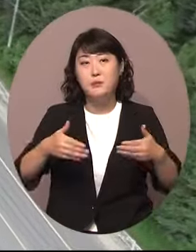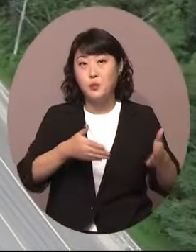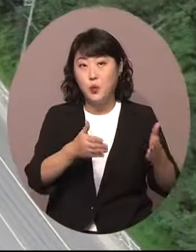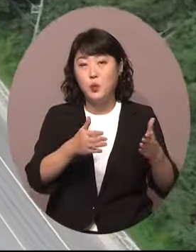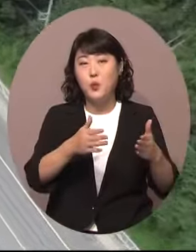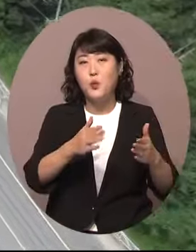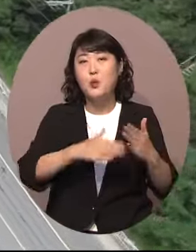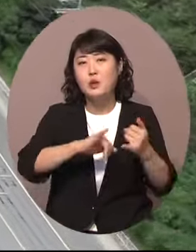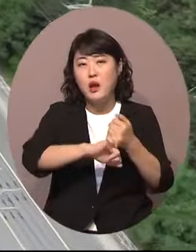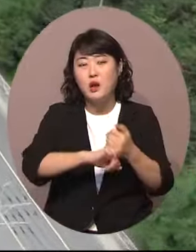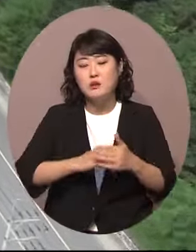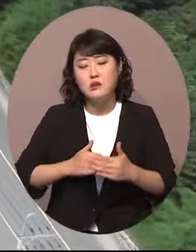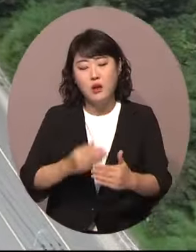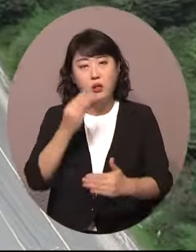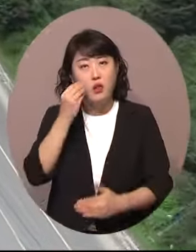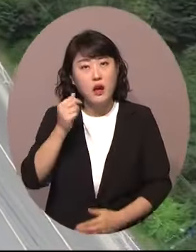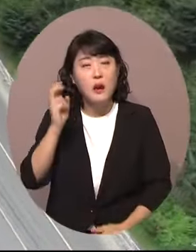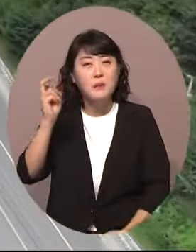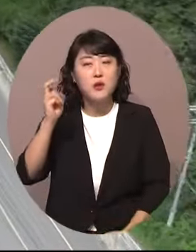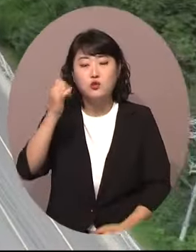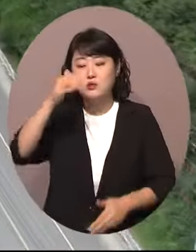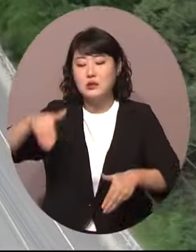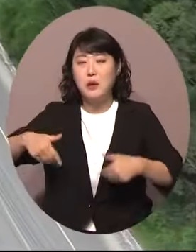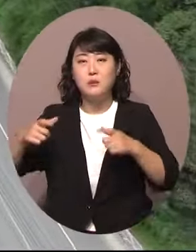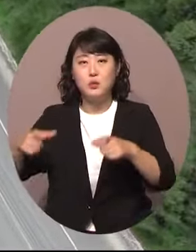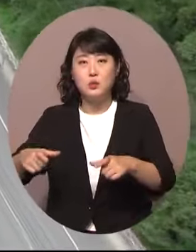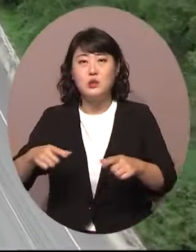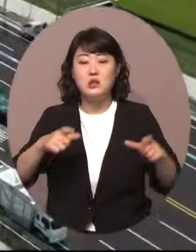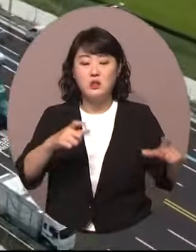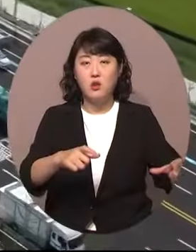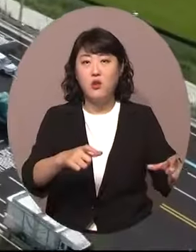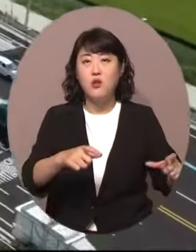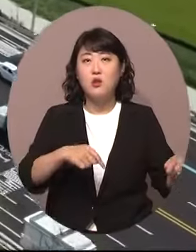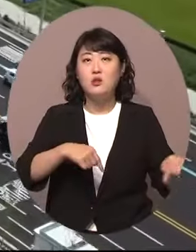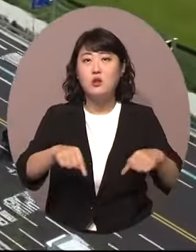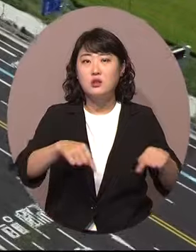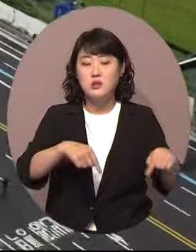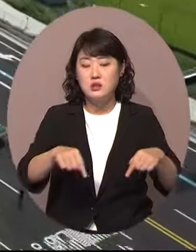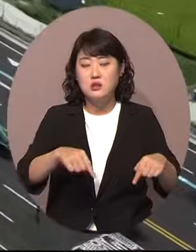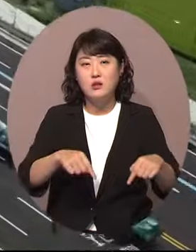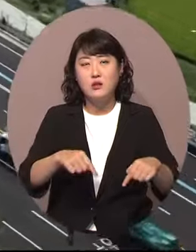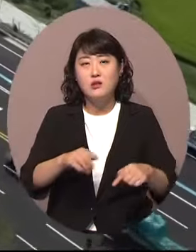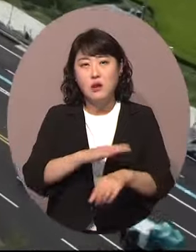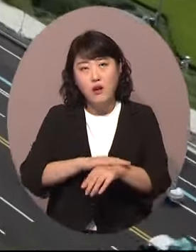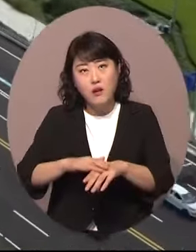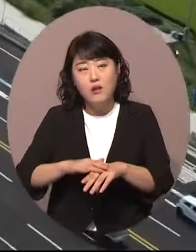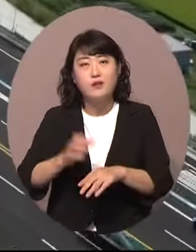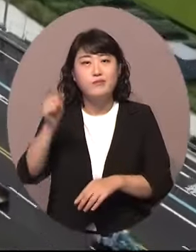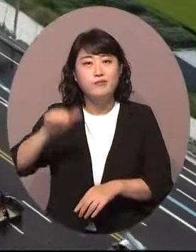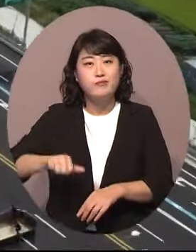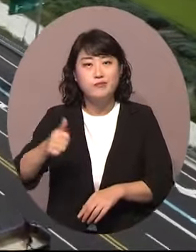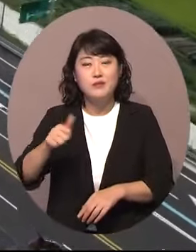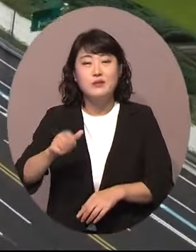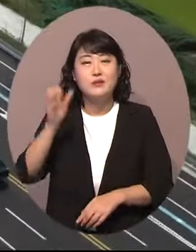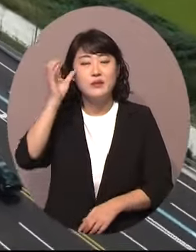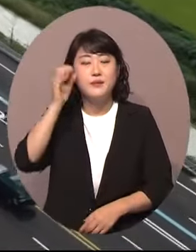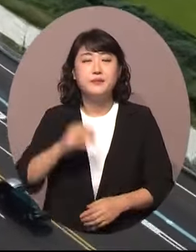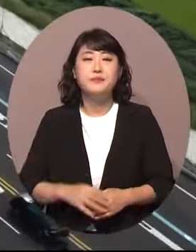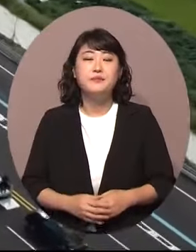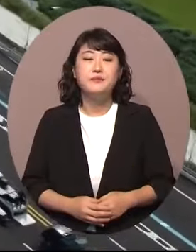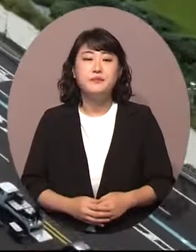계획대로 추진될 수 있을지 충남도와 지역 정치권의 능력이 시험대에 오를 전망입니다 MBC 뉴스